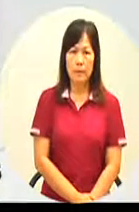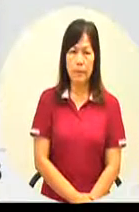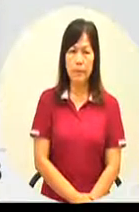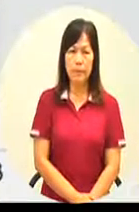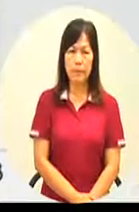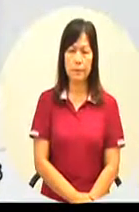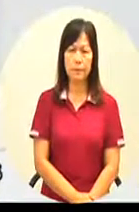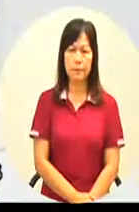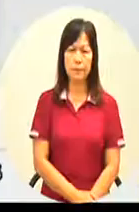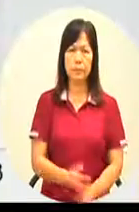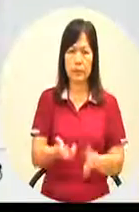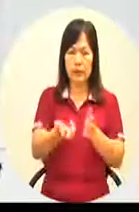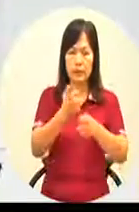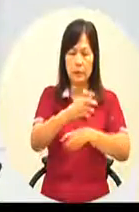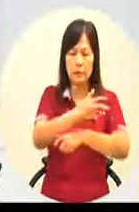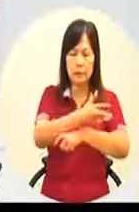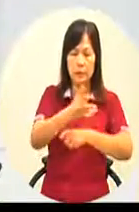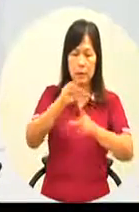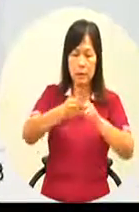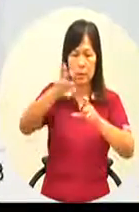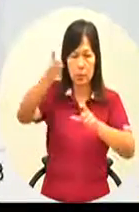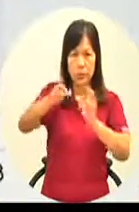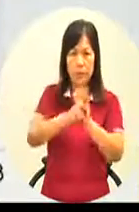好，前建区长报告。